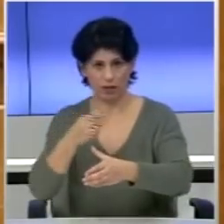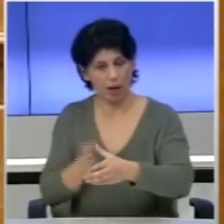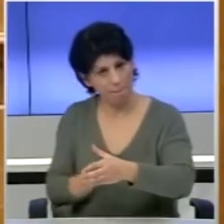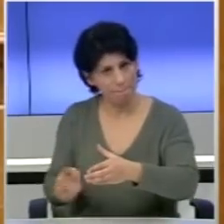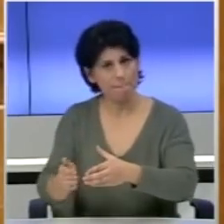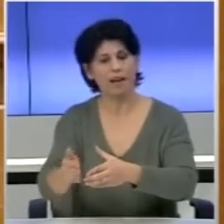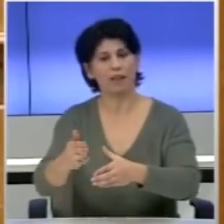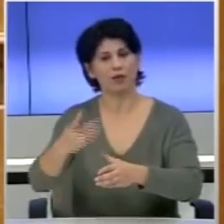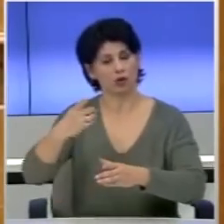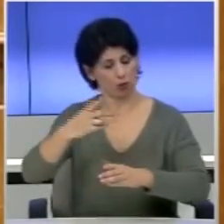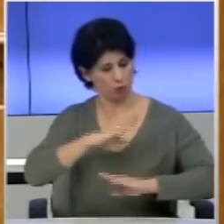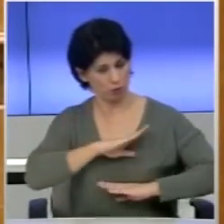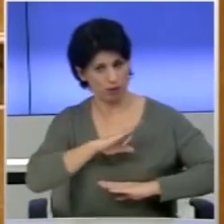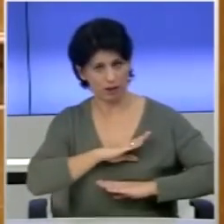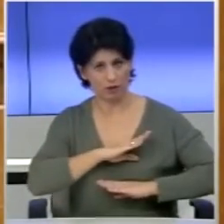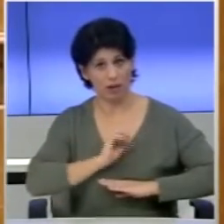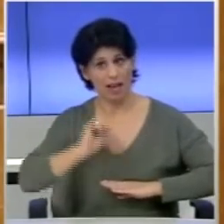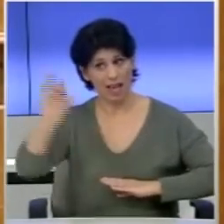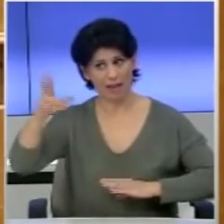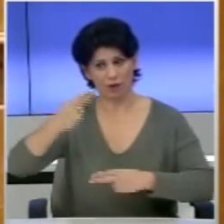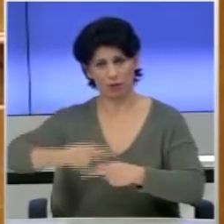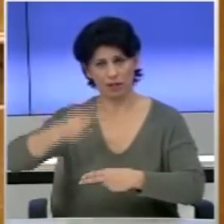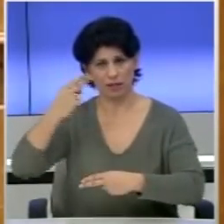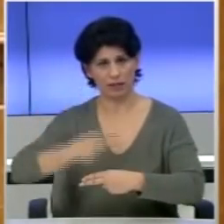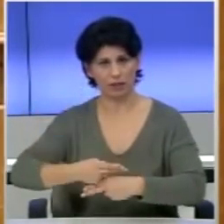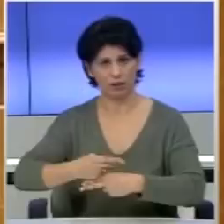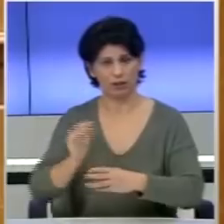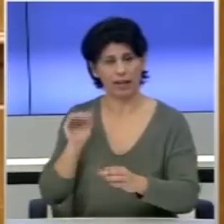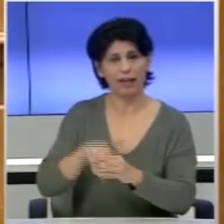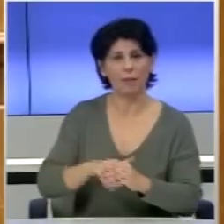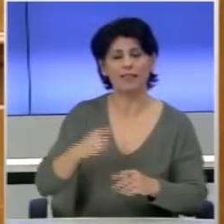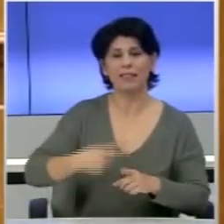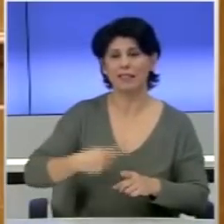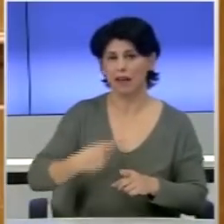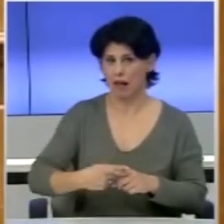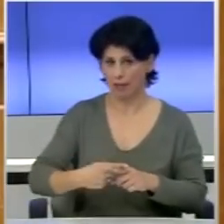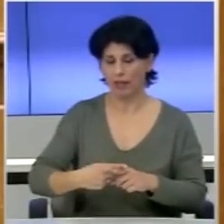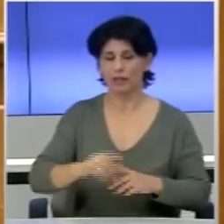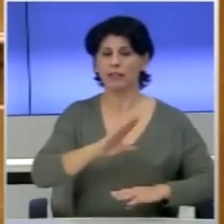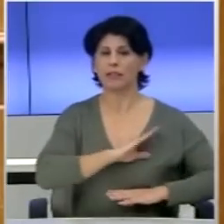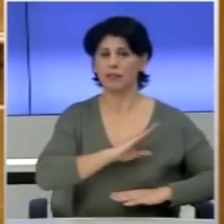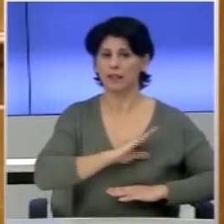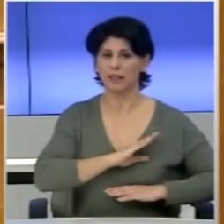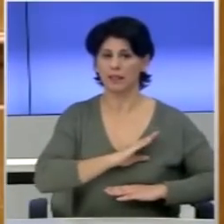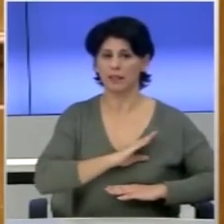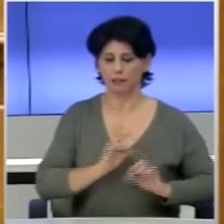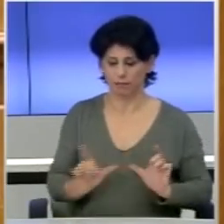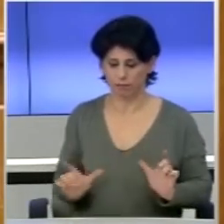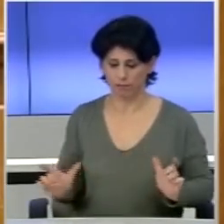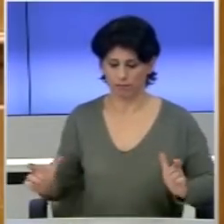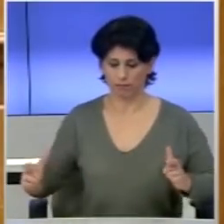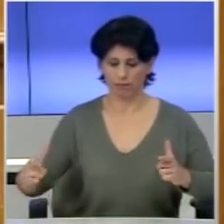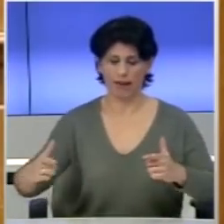των ελληνικών ενόπλων δυνάμεων εκτός συνόρων και την ανάμιξη της Ελλάδας στη στρατιωτική περικύκλωση κυρίως